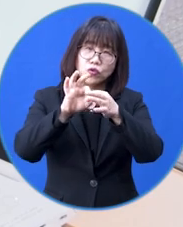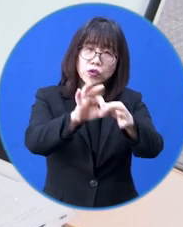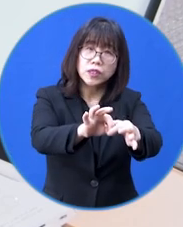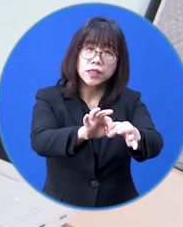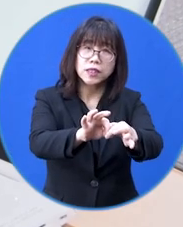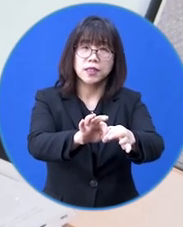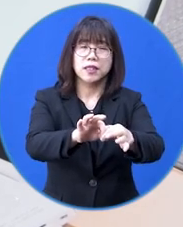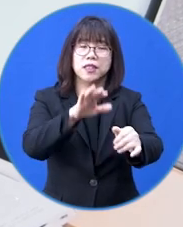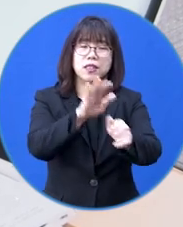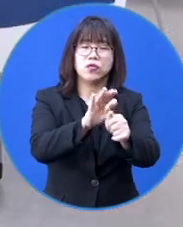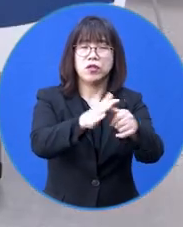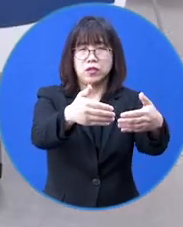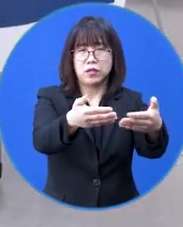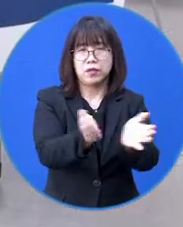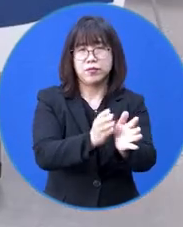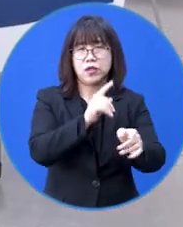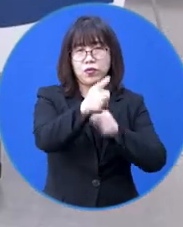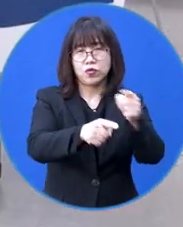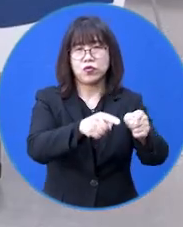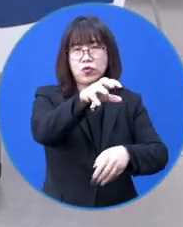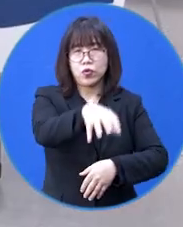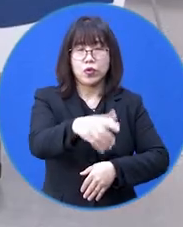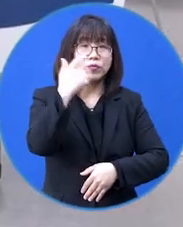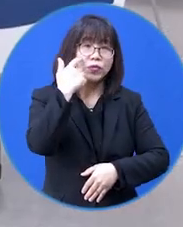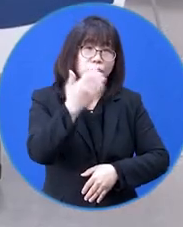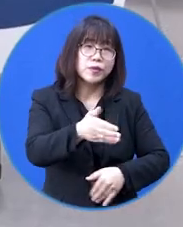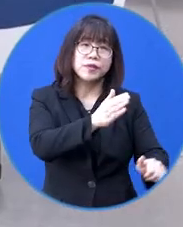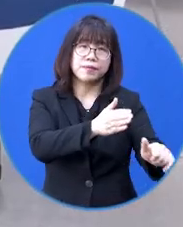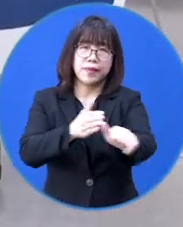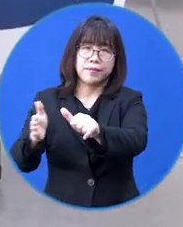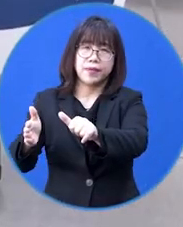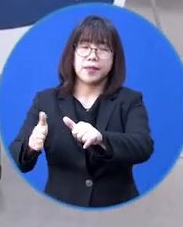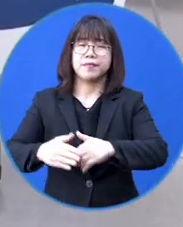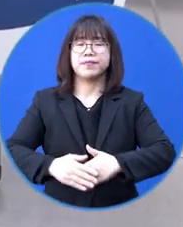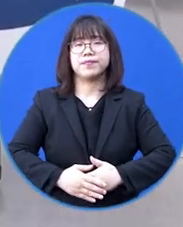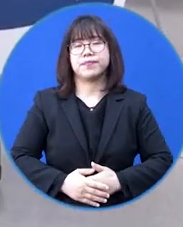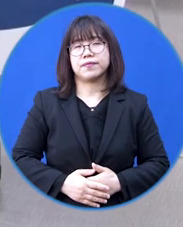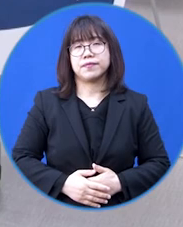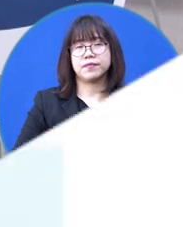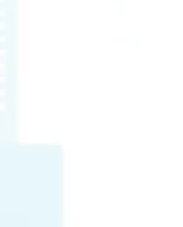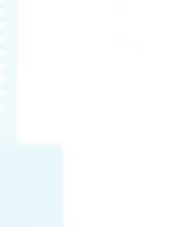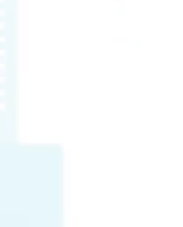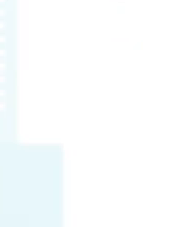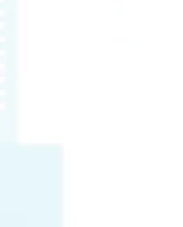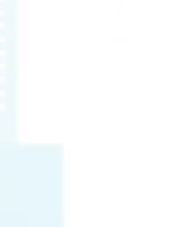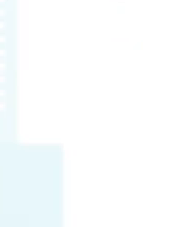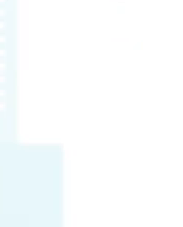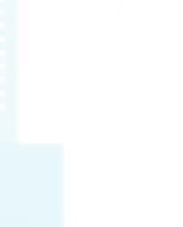고용유지 지원금 접수처나 강서구청 일자리 정책과로 문의하면 됩니다.